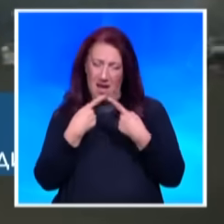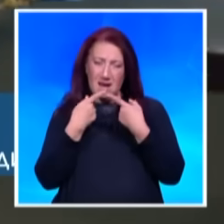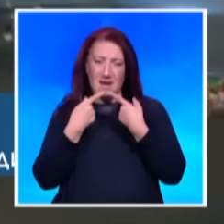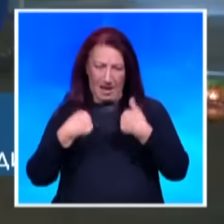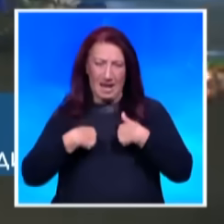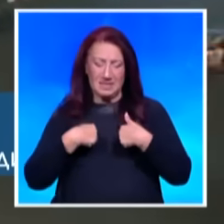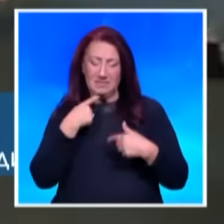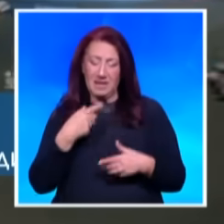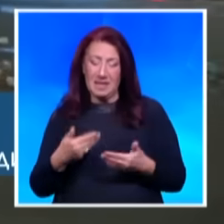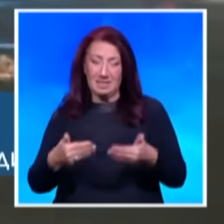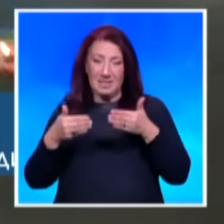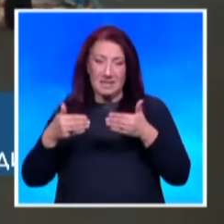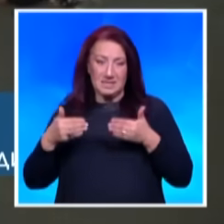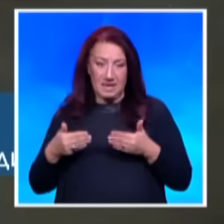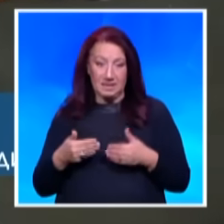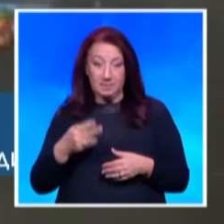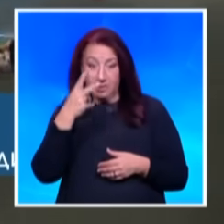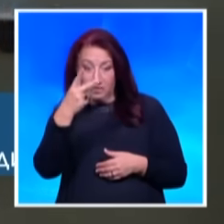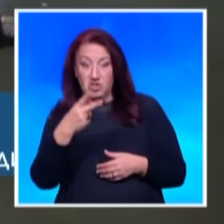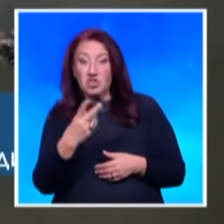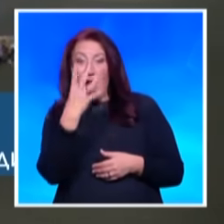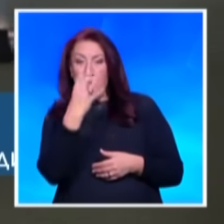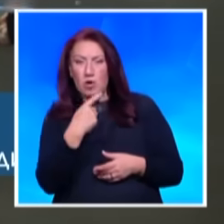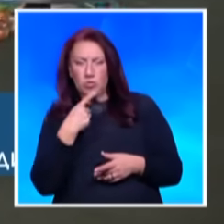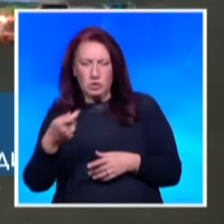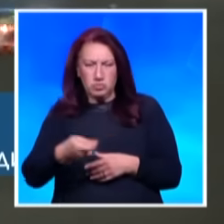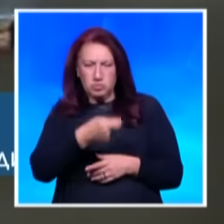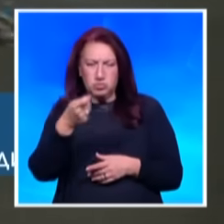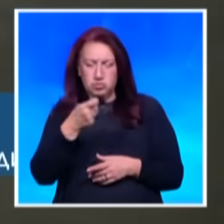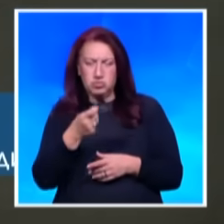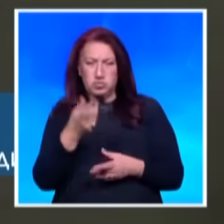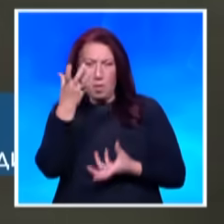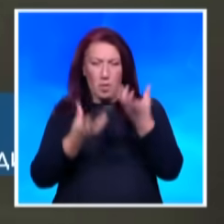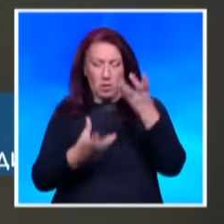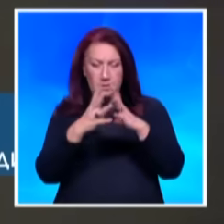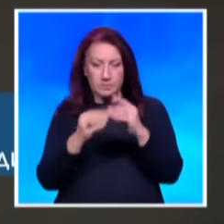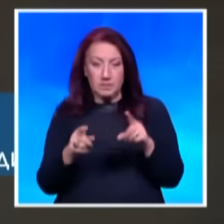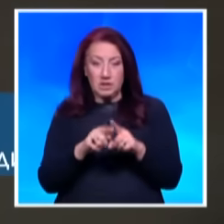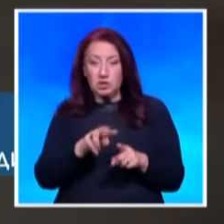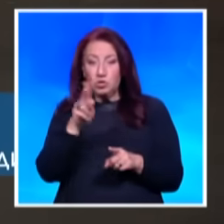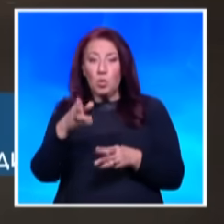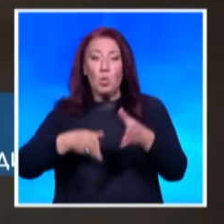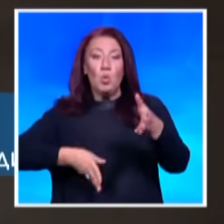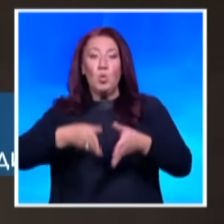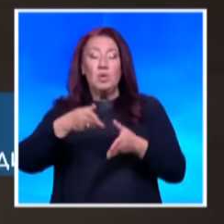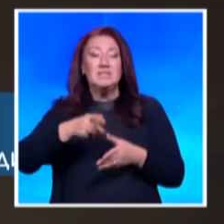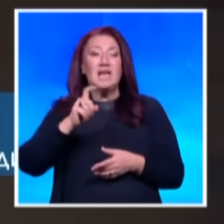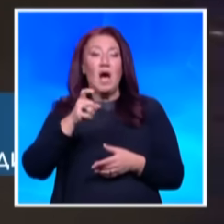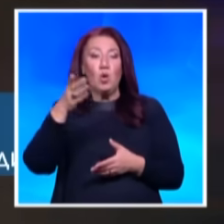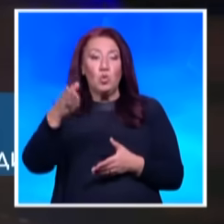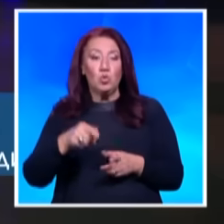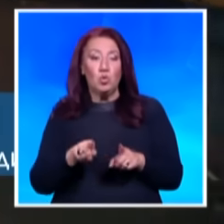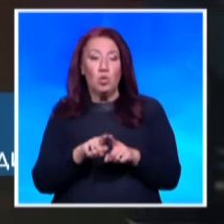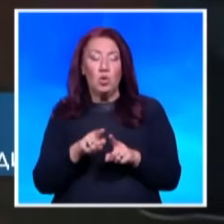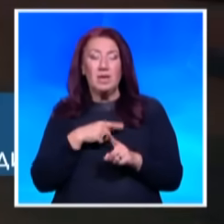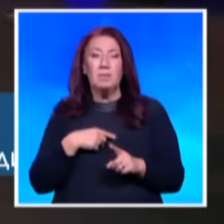в безопасност. Освен буса, който виждате, че в момента гасят, може да погледнете и на улица Гурко. Сега операторът Стоян Митев ще ви покаже. Там се гасят